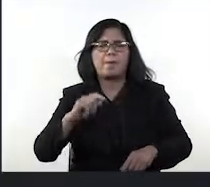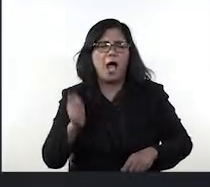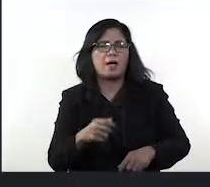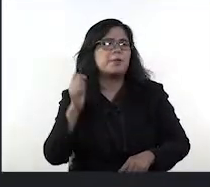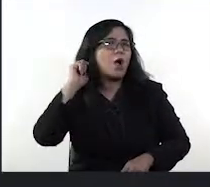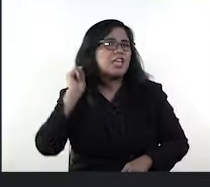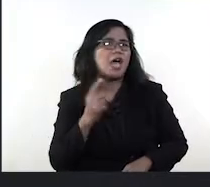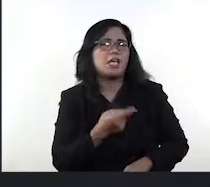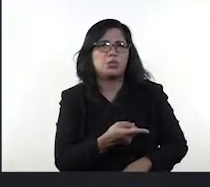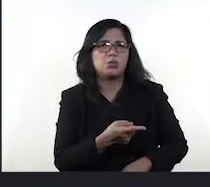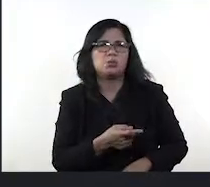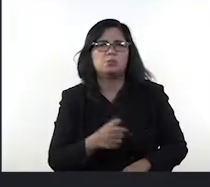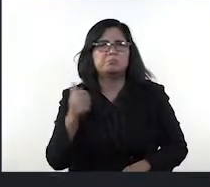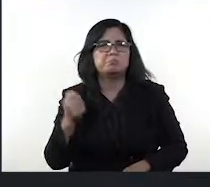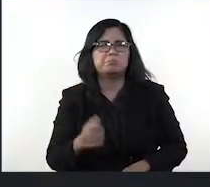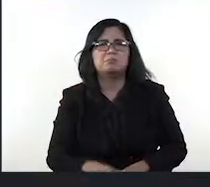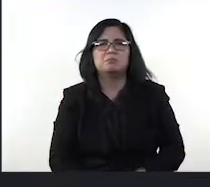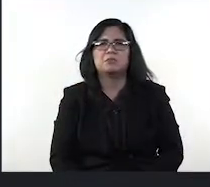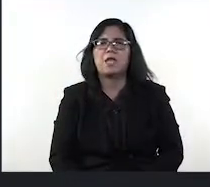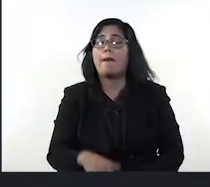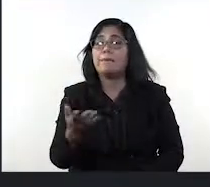Hai midrive friend